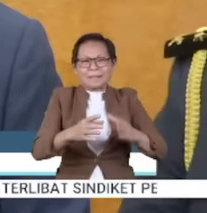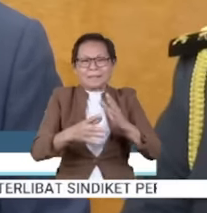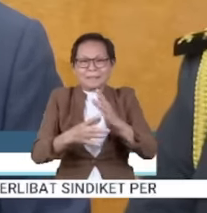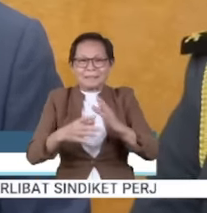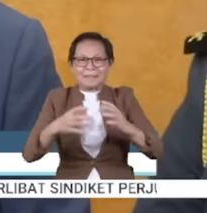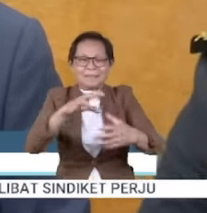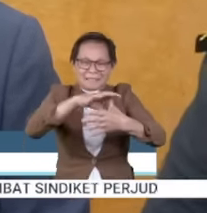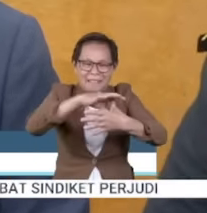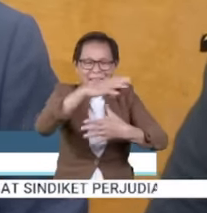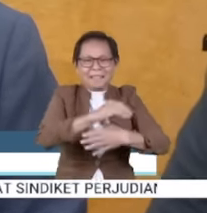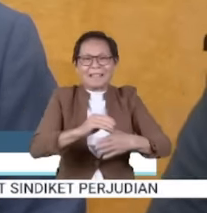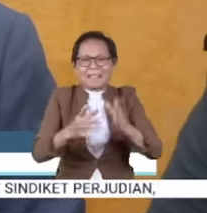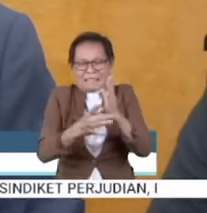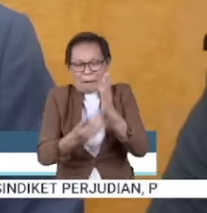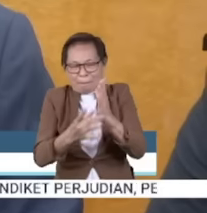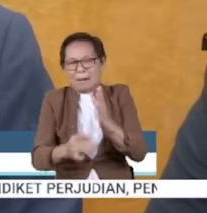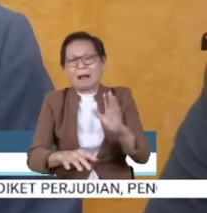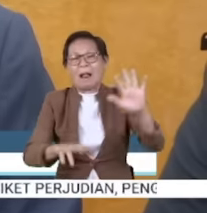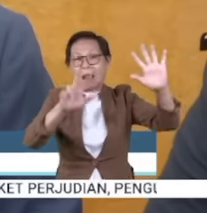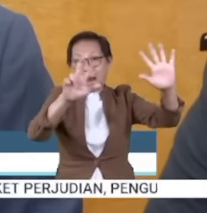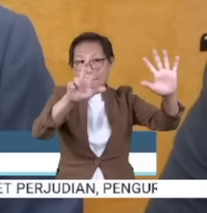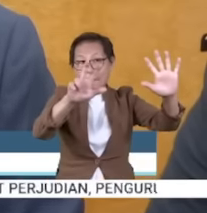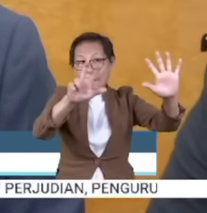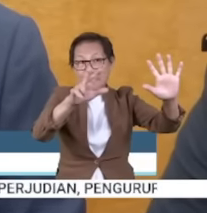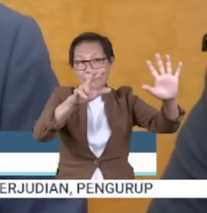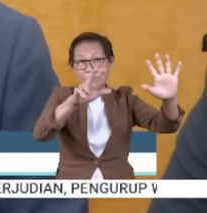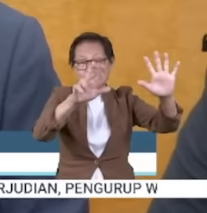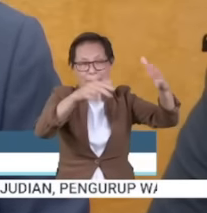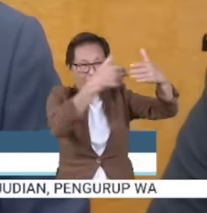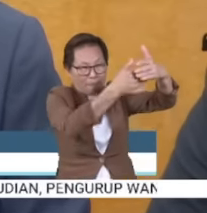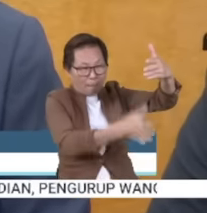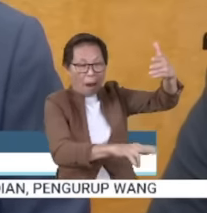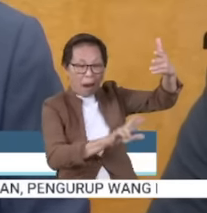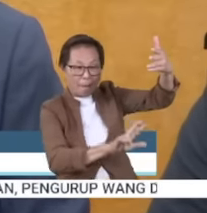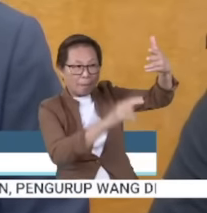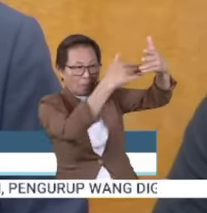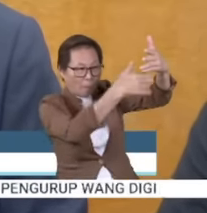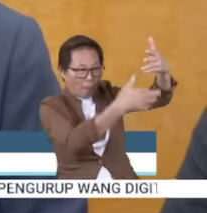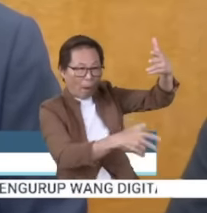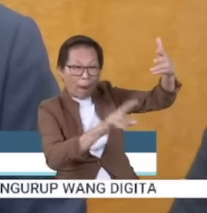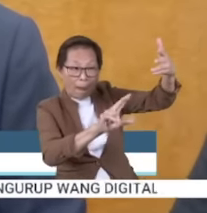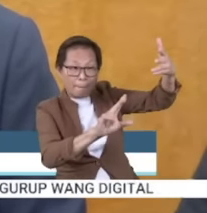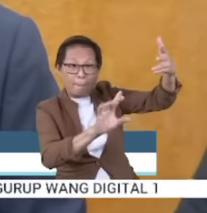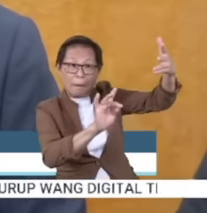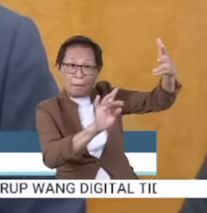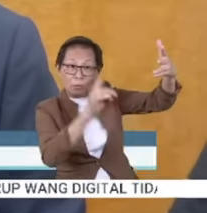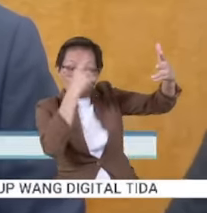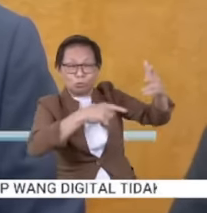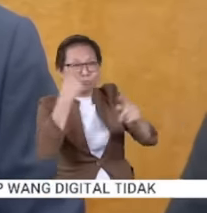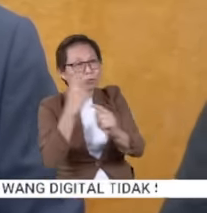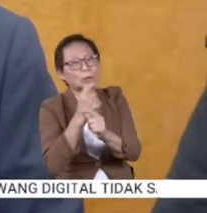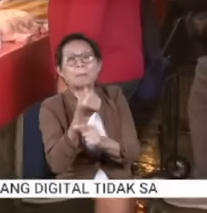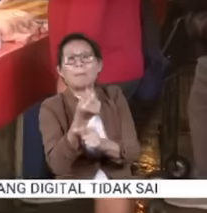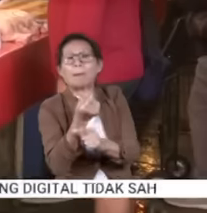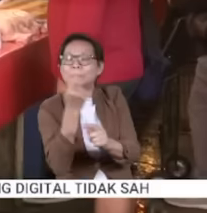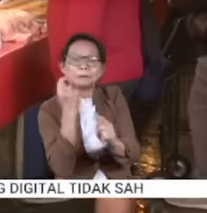itulah jenis yang telah kita tetapkan harga ini untuk keamanan